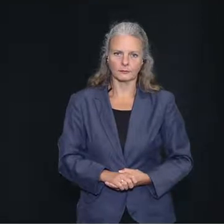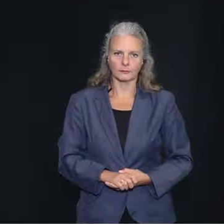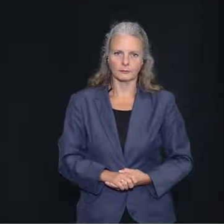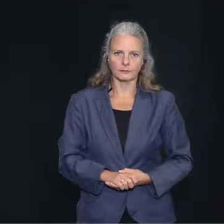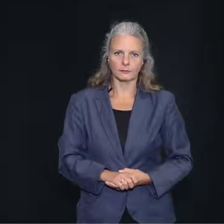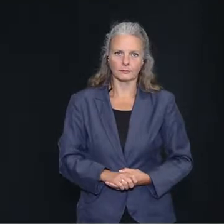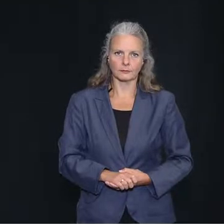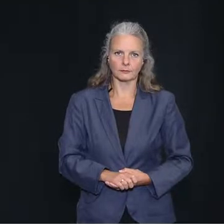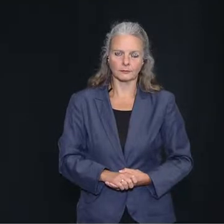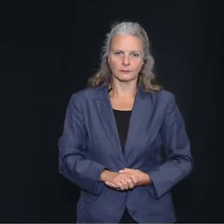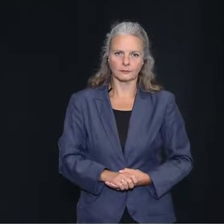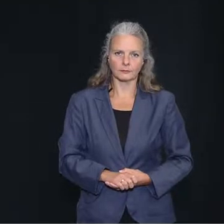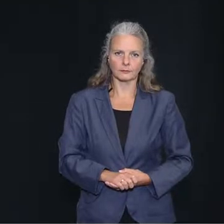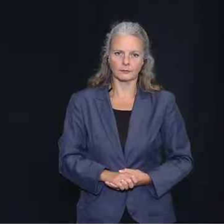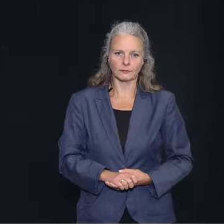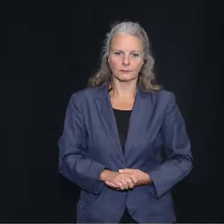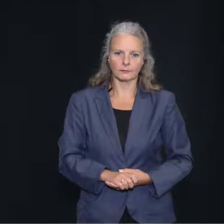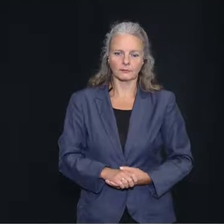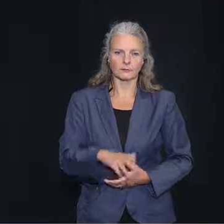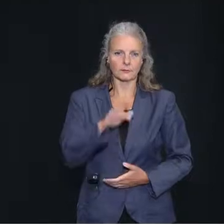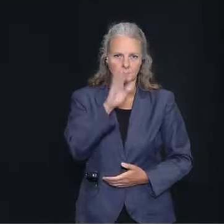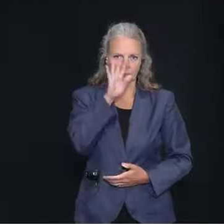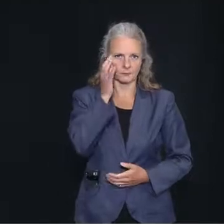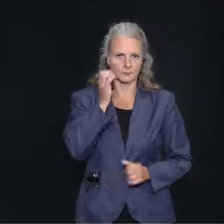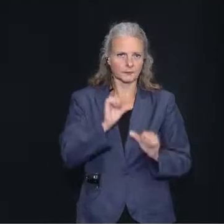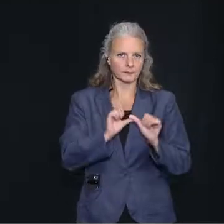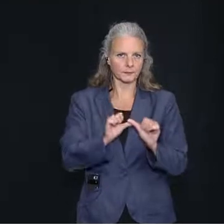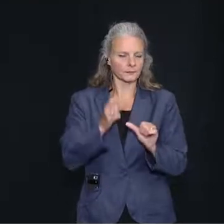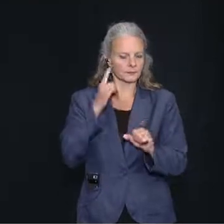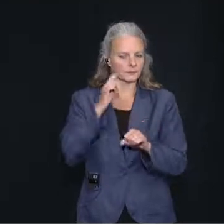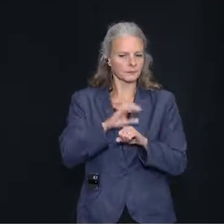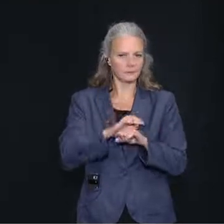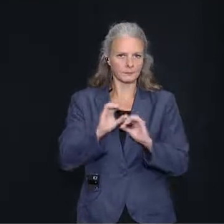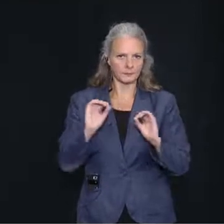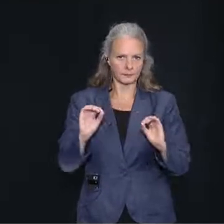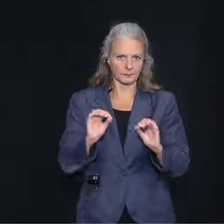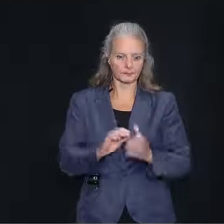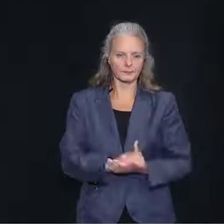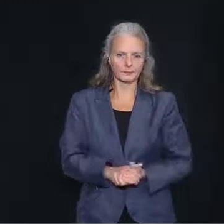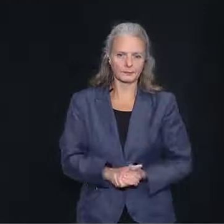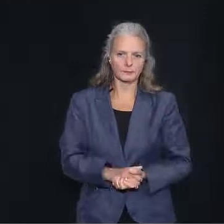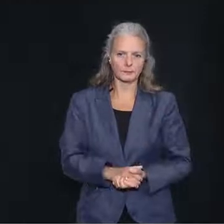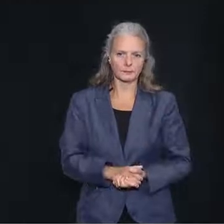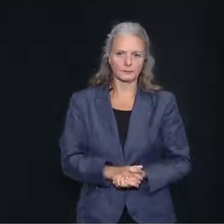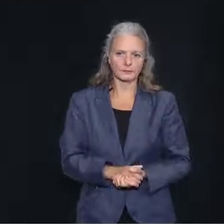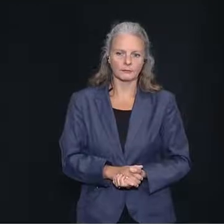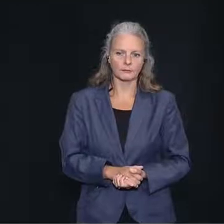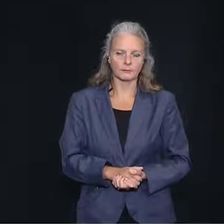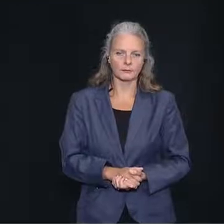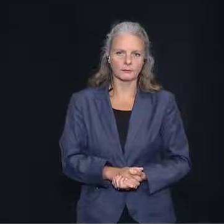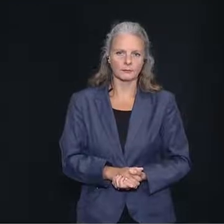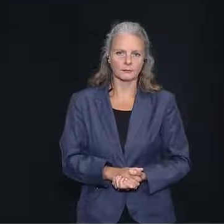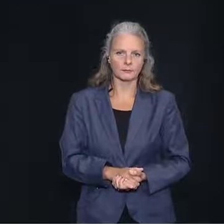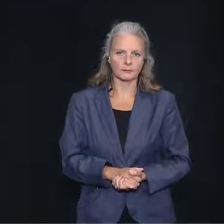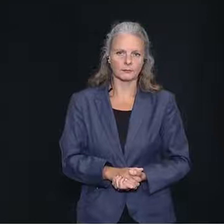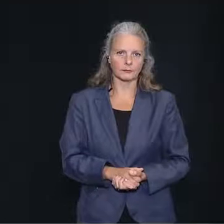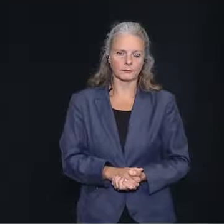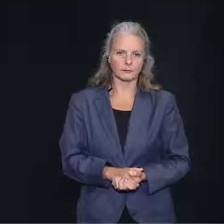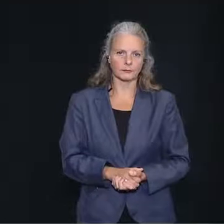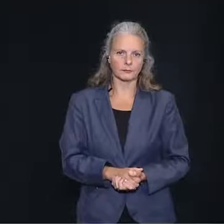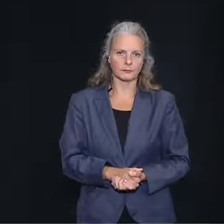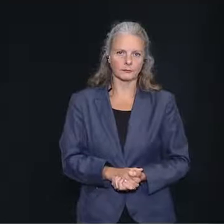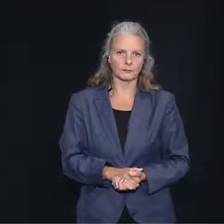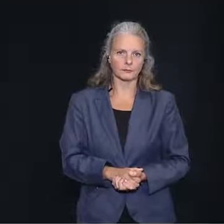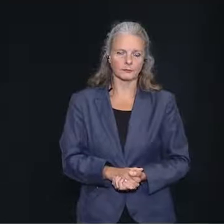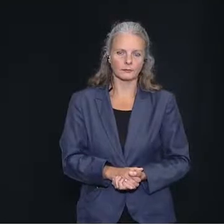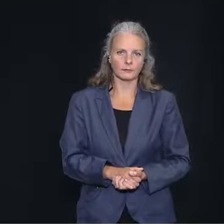vécue ensemble avec différentes générations et de nombreuses familles autochtones, restera indélébile dans